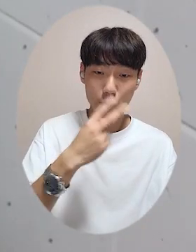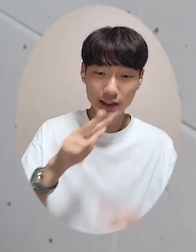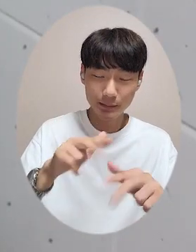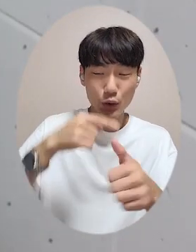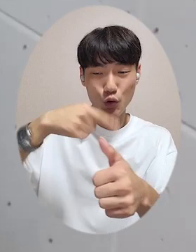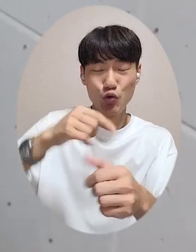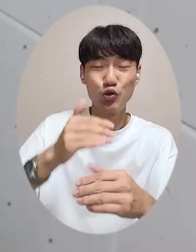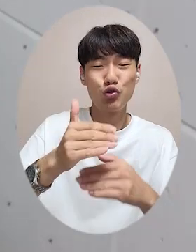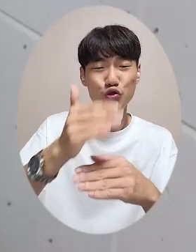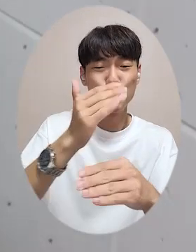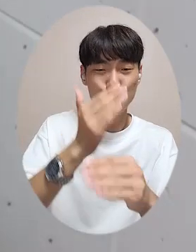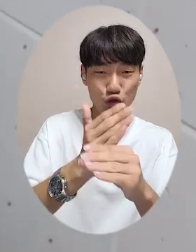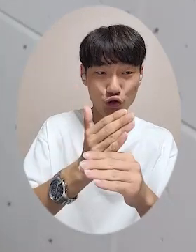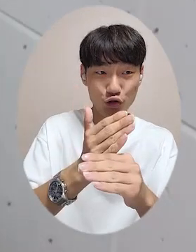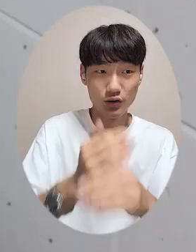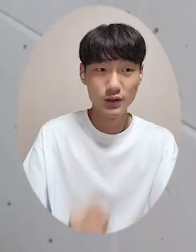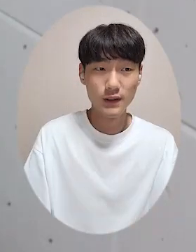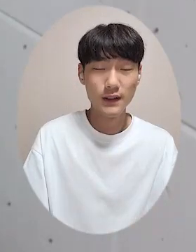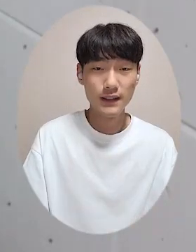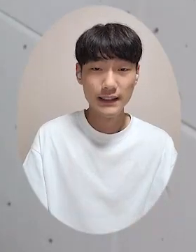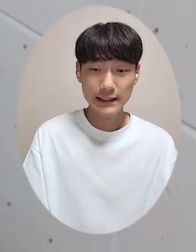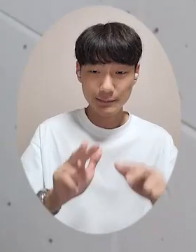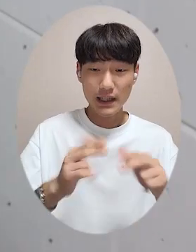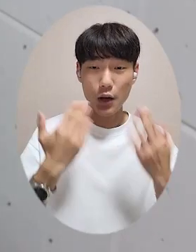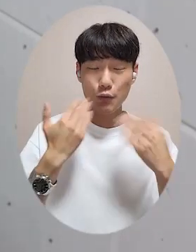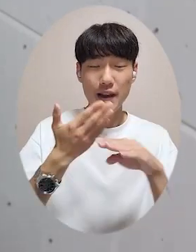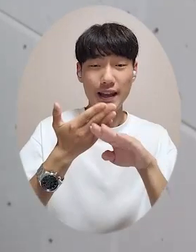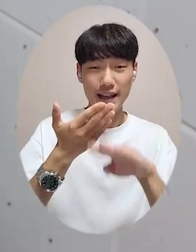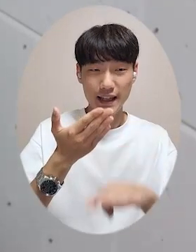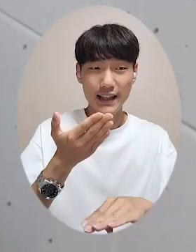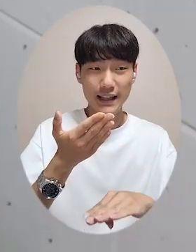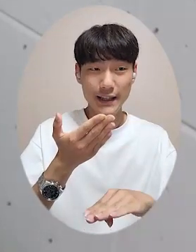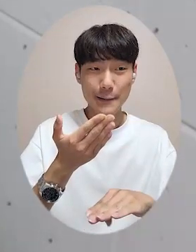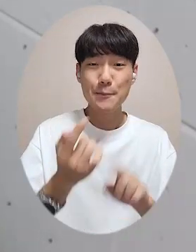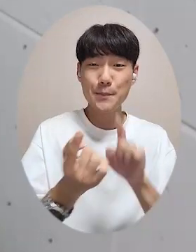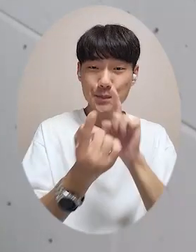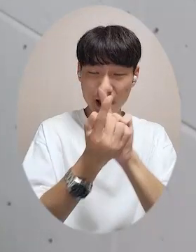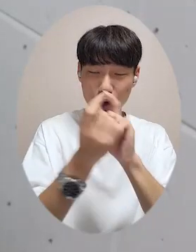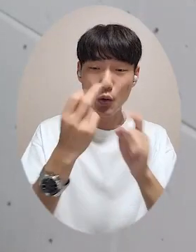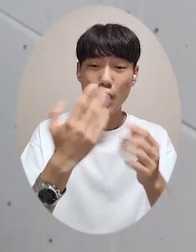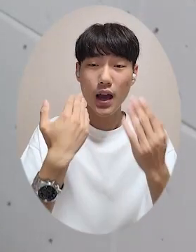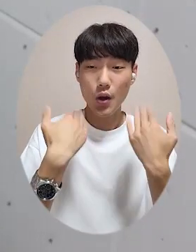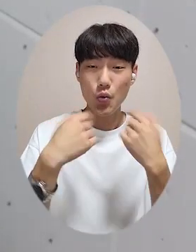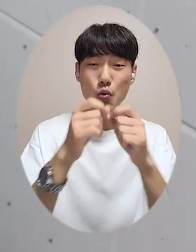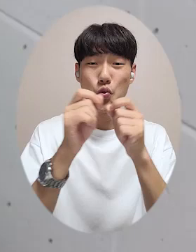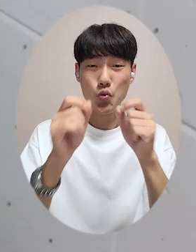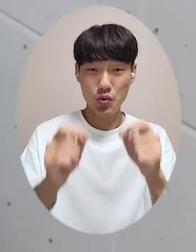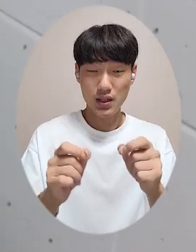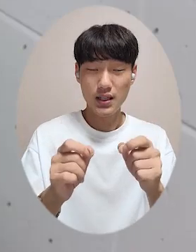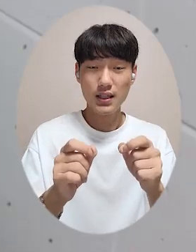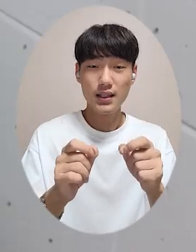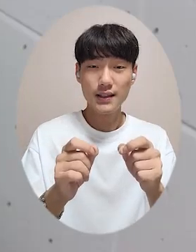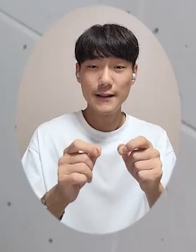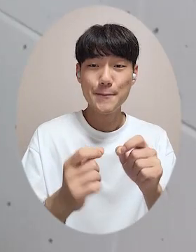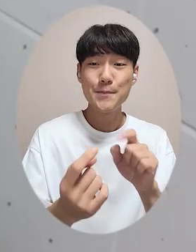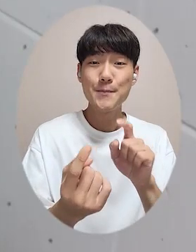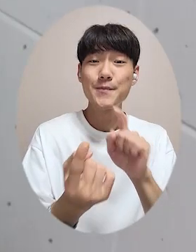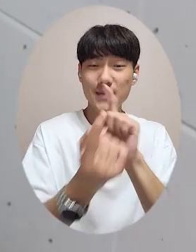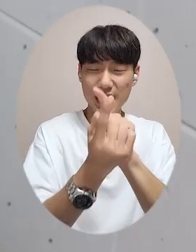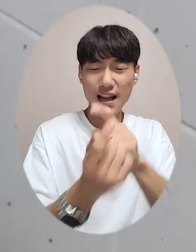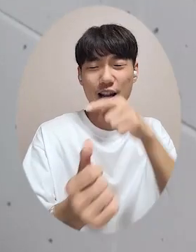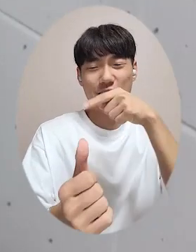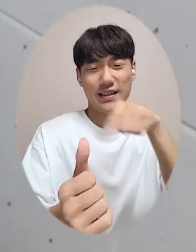지금도 교육을 하고 있는데 지금 교육은 이제 학교 후배나 이제 친구들 같은 경우에 지금